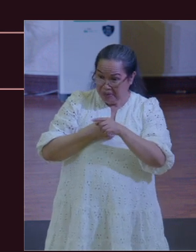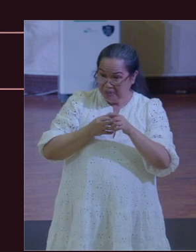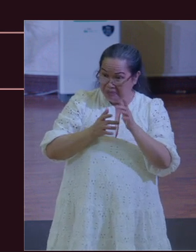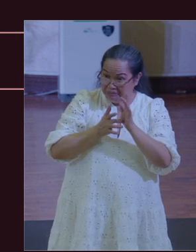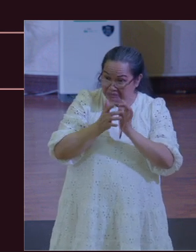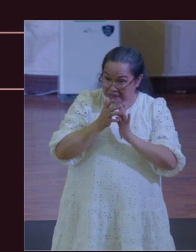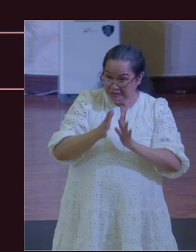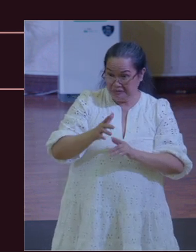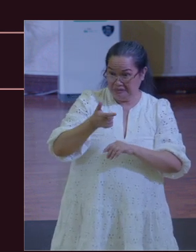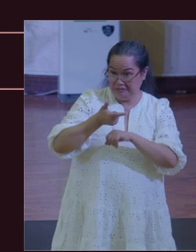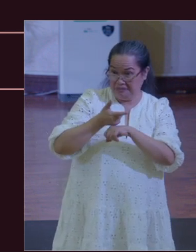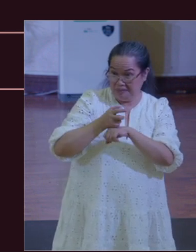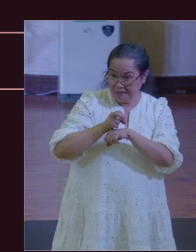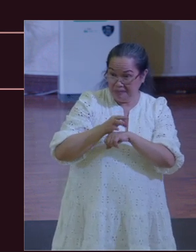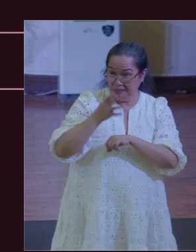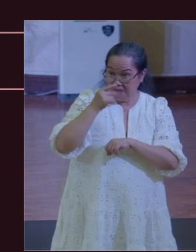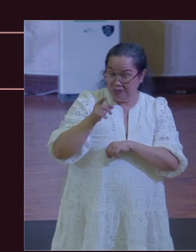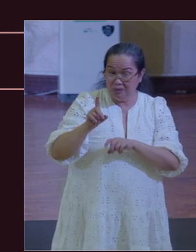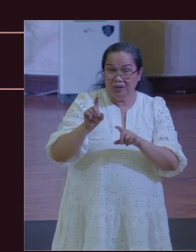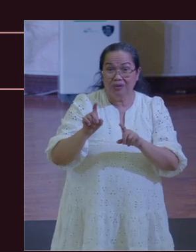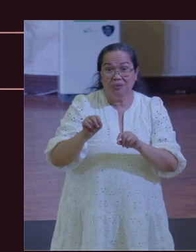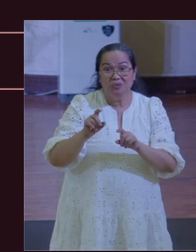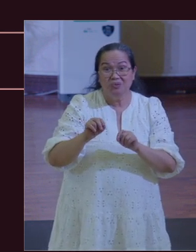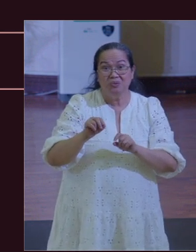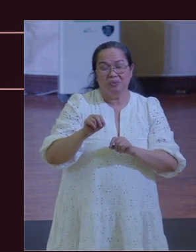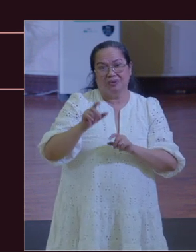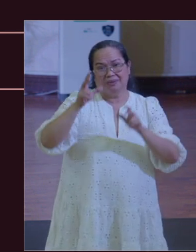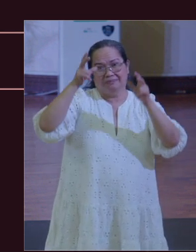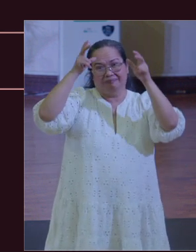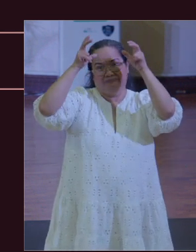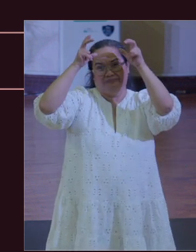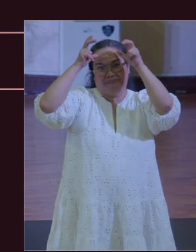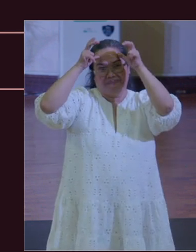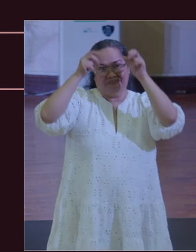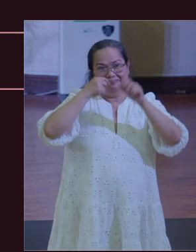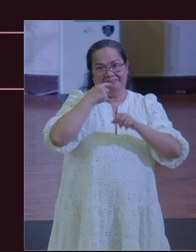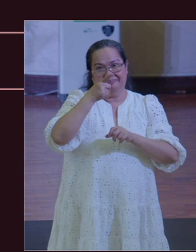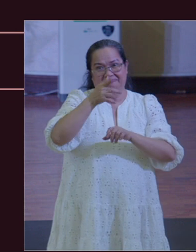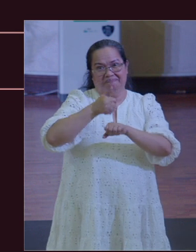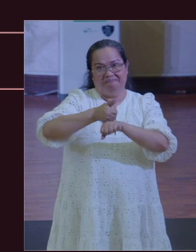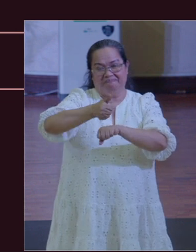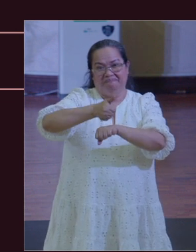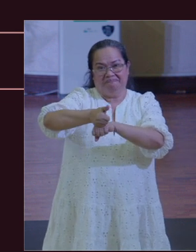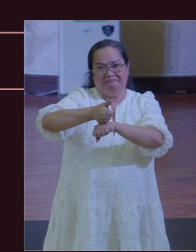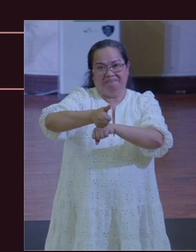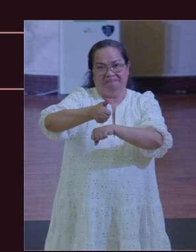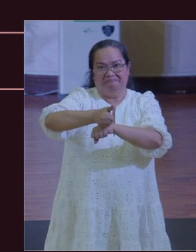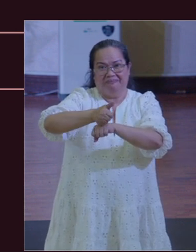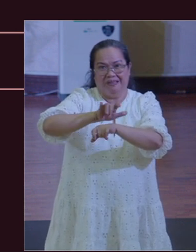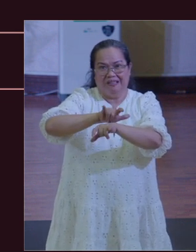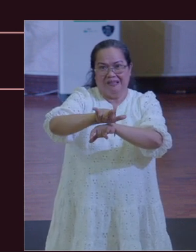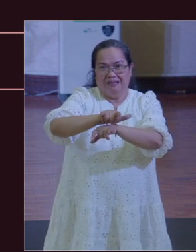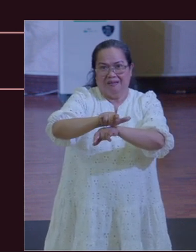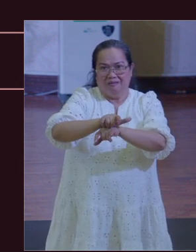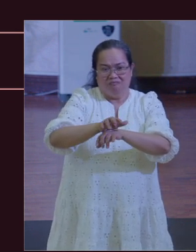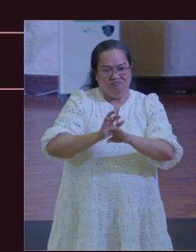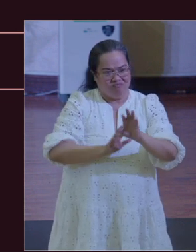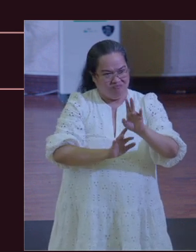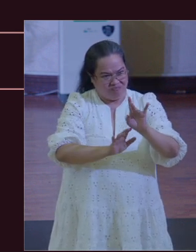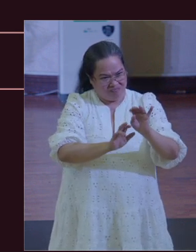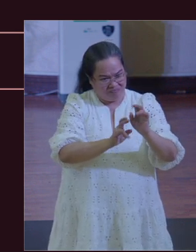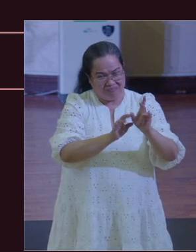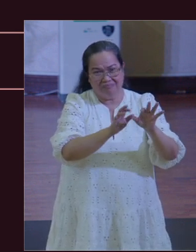GCF ka, ba't mo ginawa yan? Ganon si Taning eh. Pansinin nyo, accuser of the brethren, deceiver and